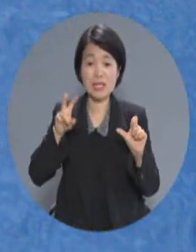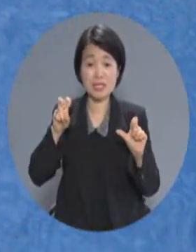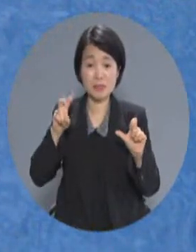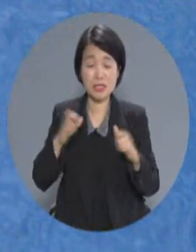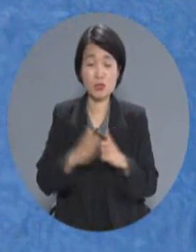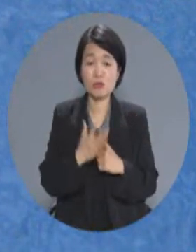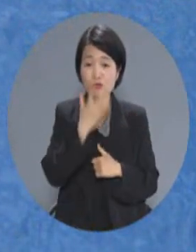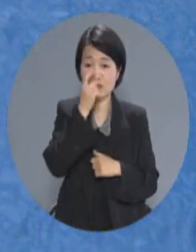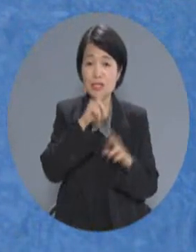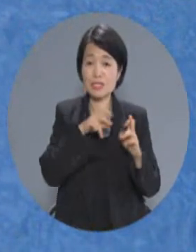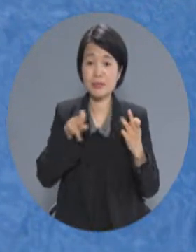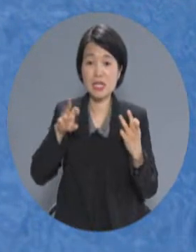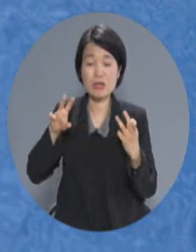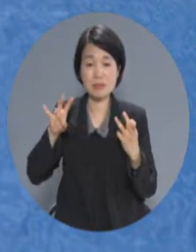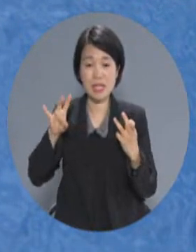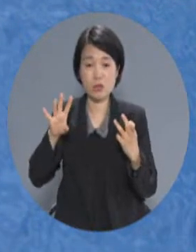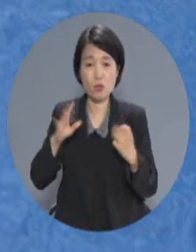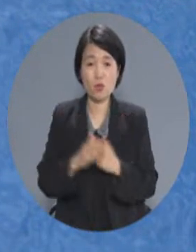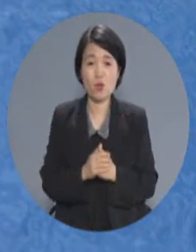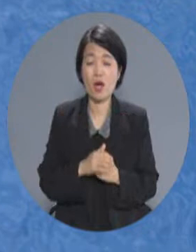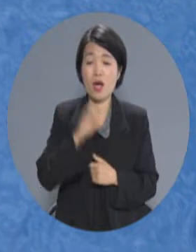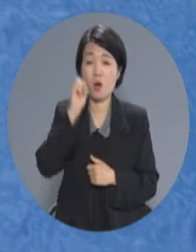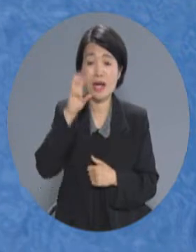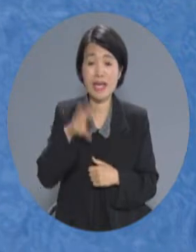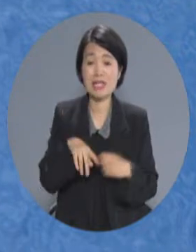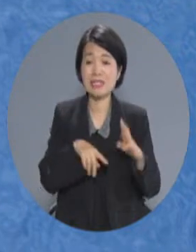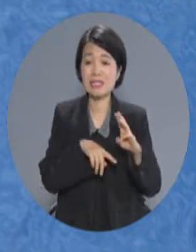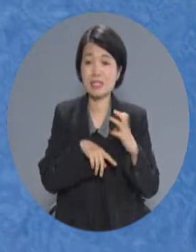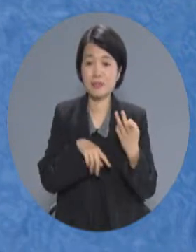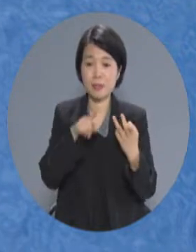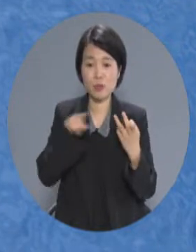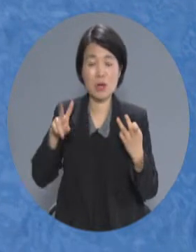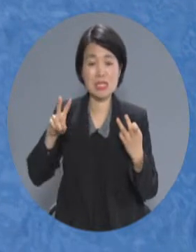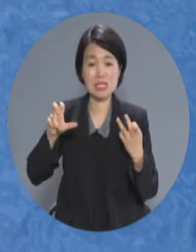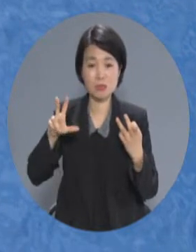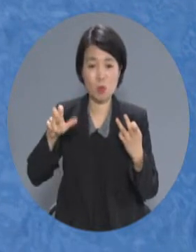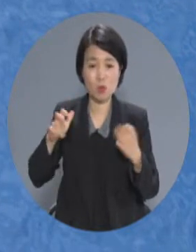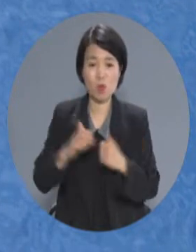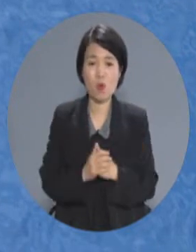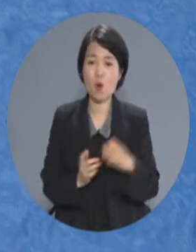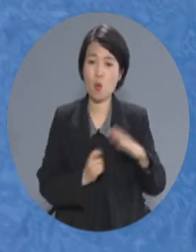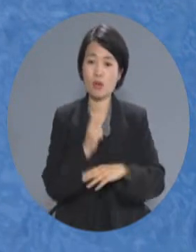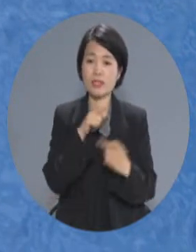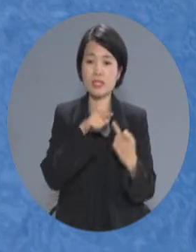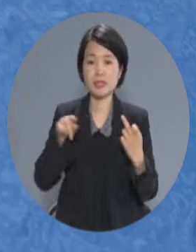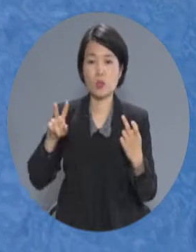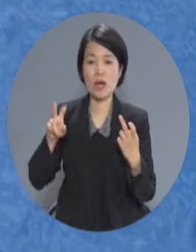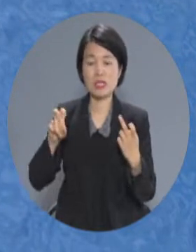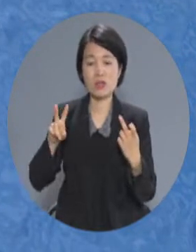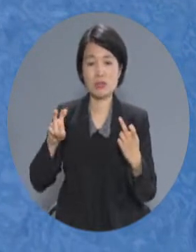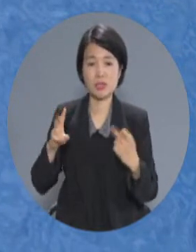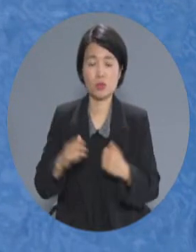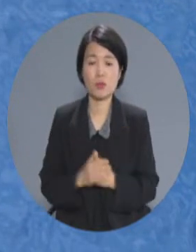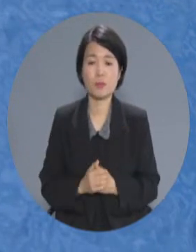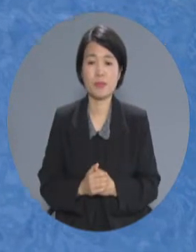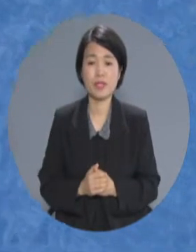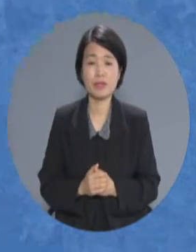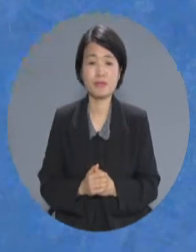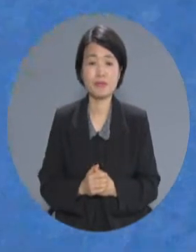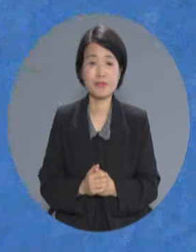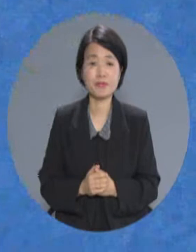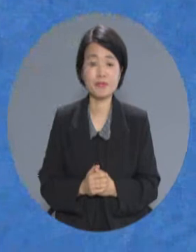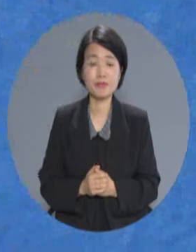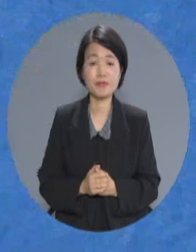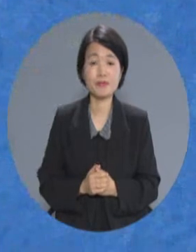순천은 14도 에서 24도 광양은 13도 에서 25도 고 응 은 12도 에서 20 2도로 예상됩니다